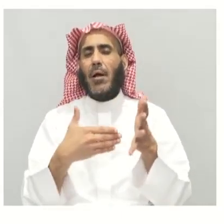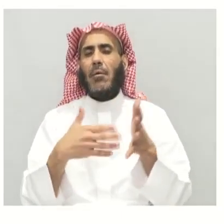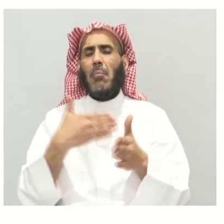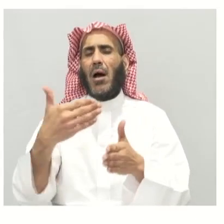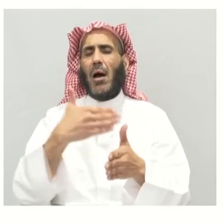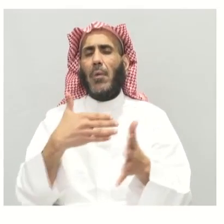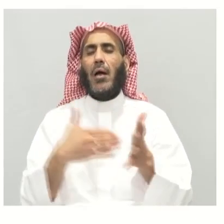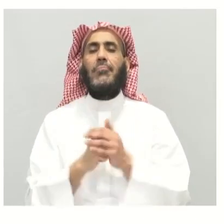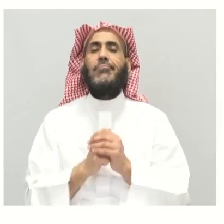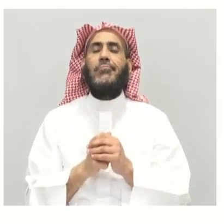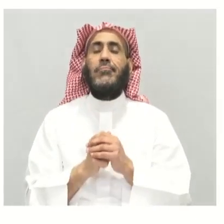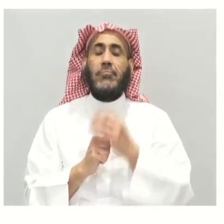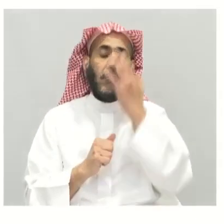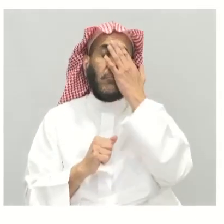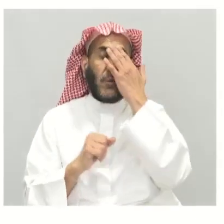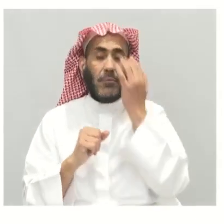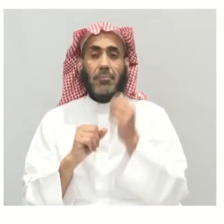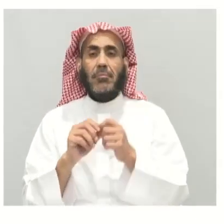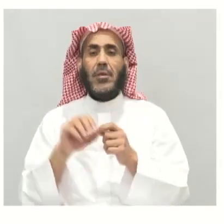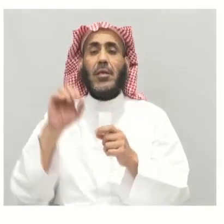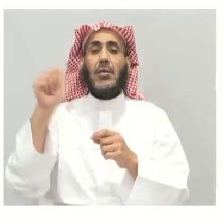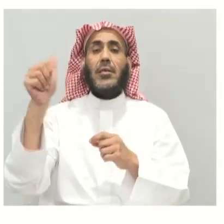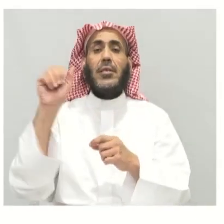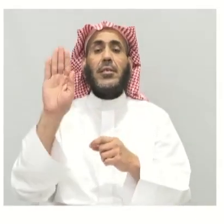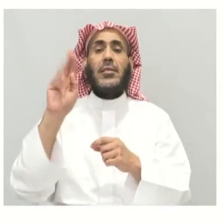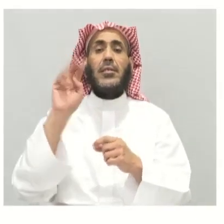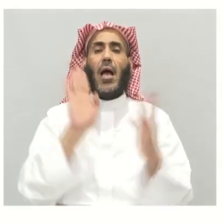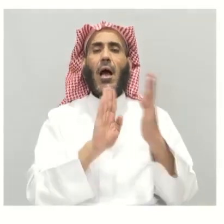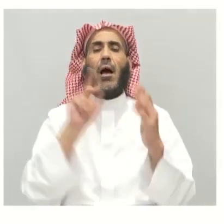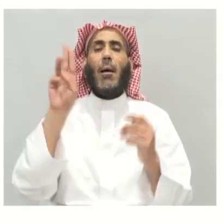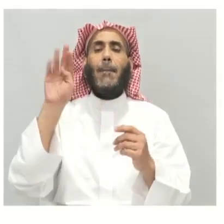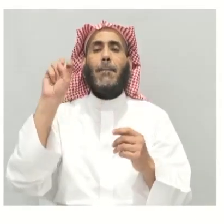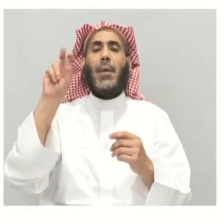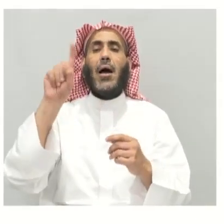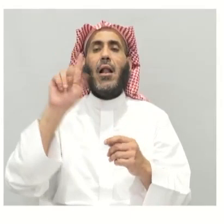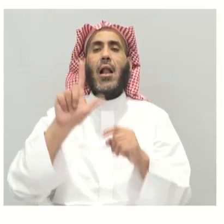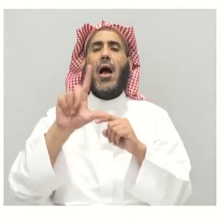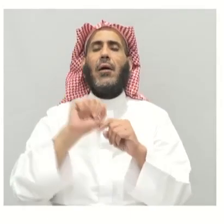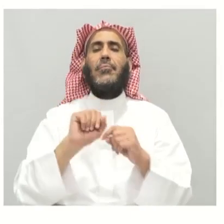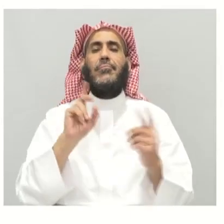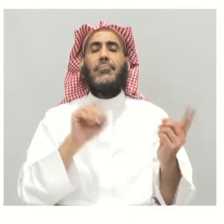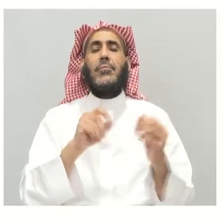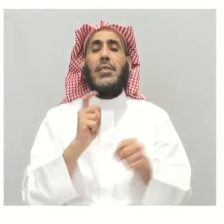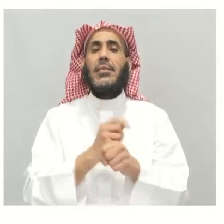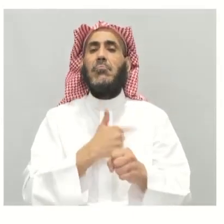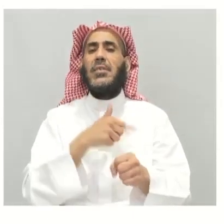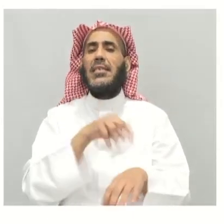وفتح ما قبل الآخر. فأقول هنا استقبل، الفعل استقبل اسم